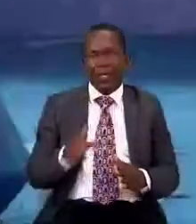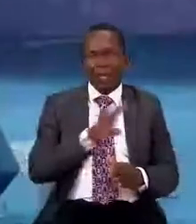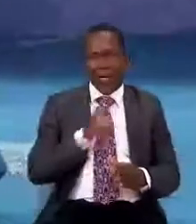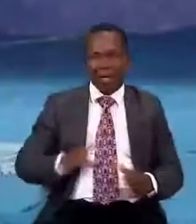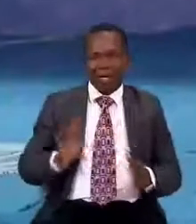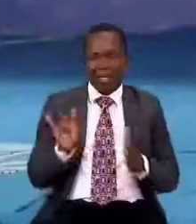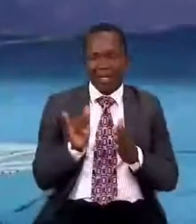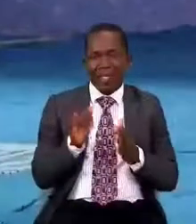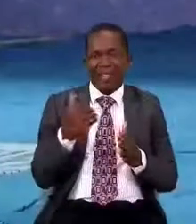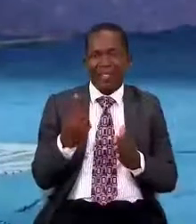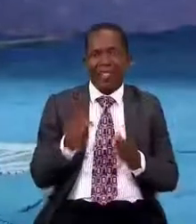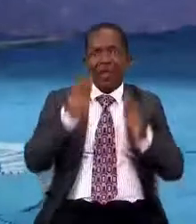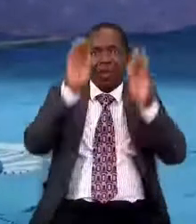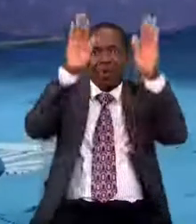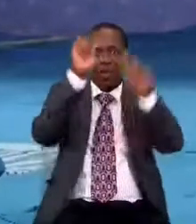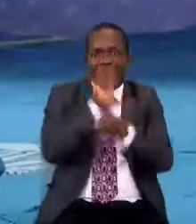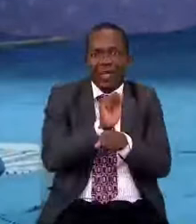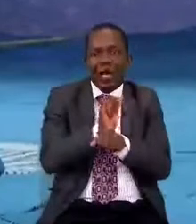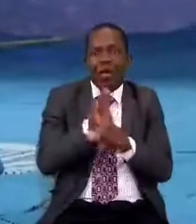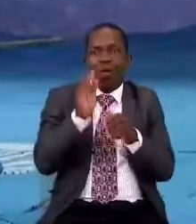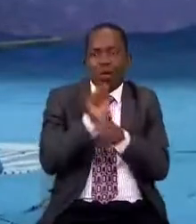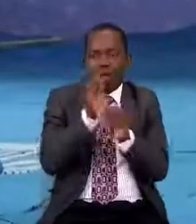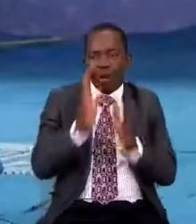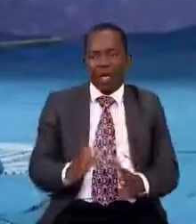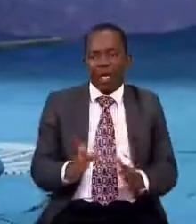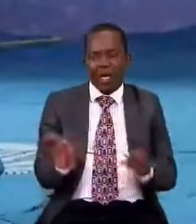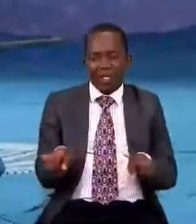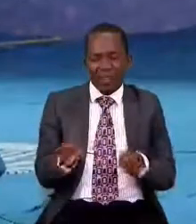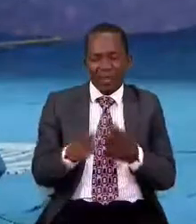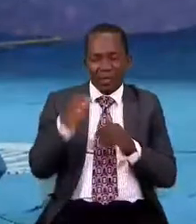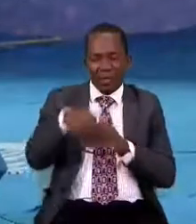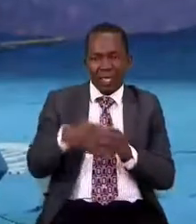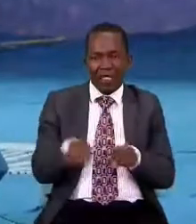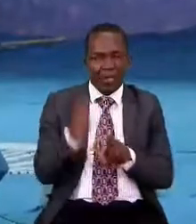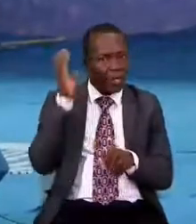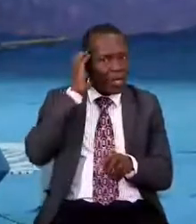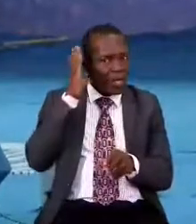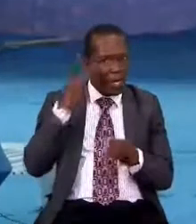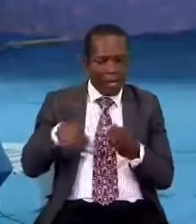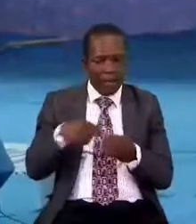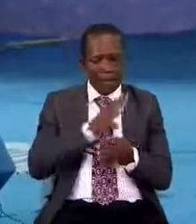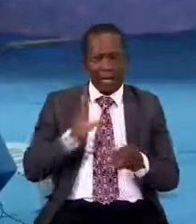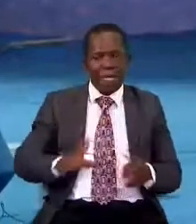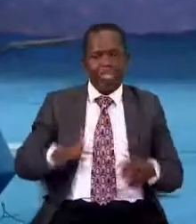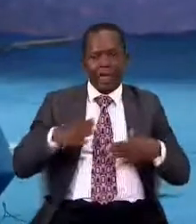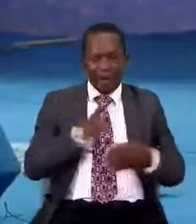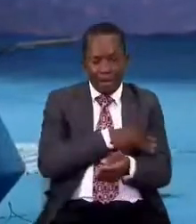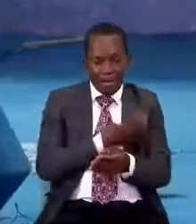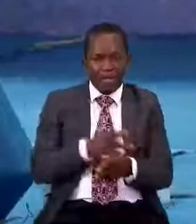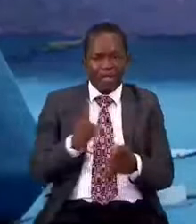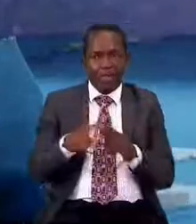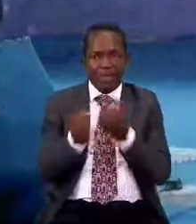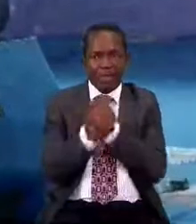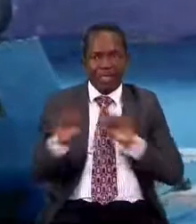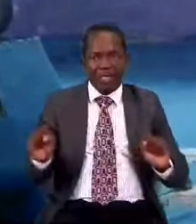entendrez parler de Christ qui est puissant à sauver, comme vous entendrez de Christ, Christ qui est puissant à délivrer, comme